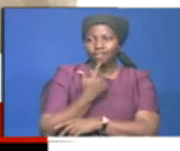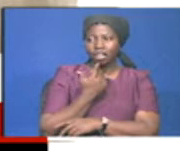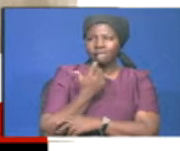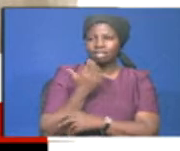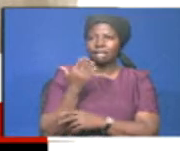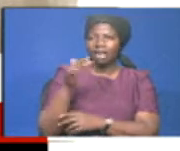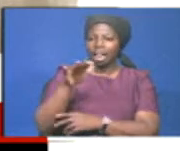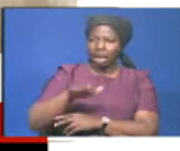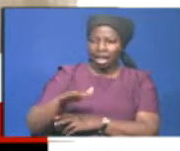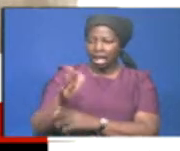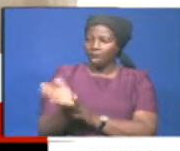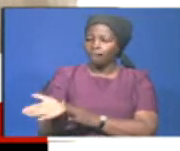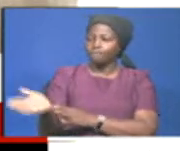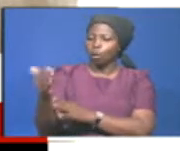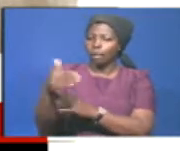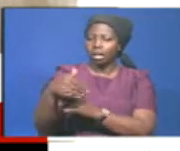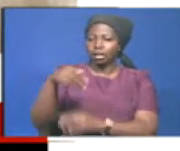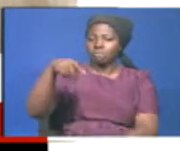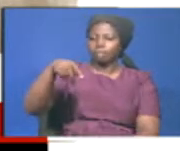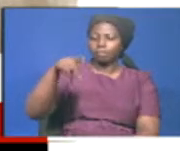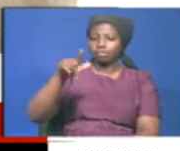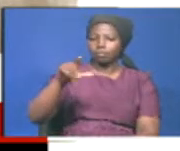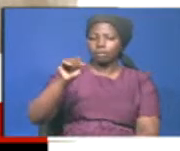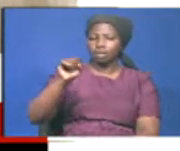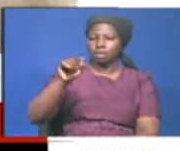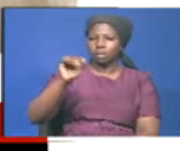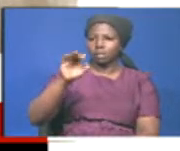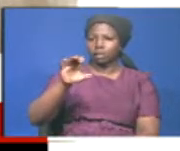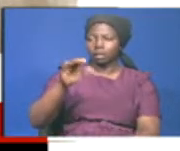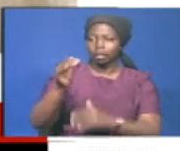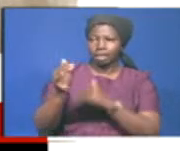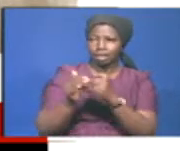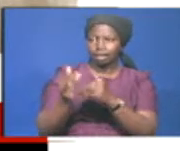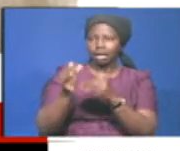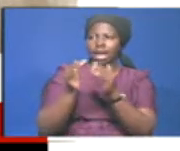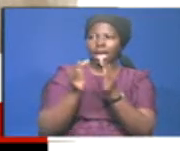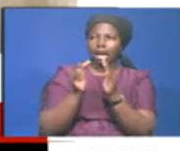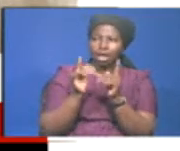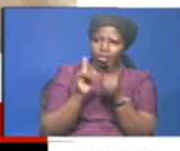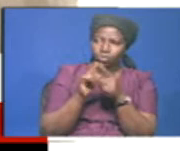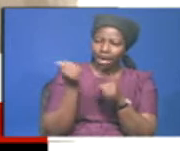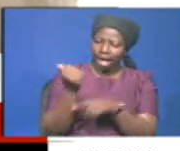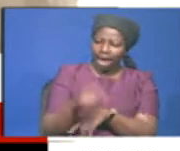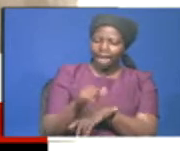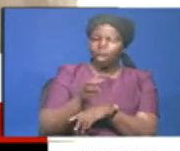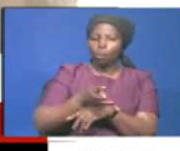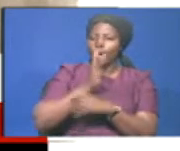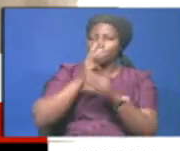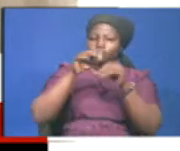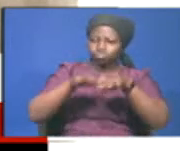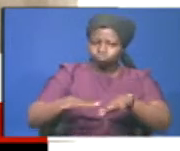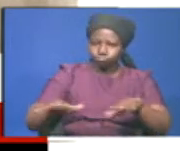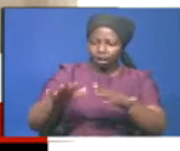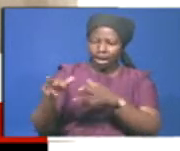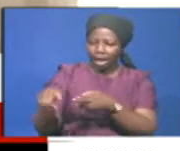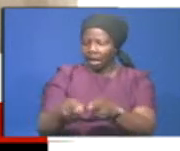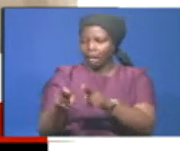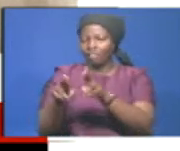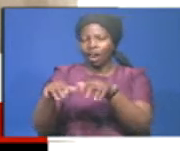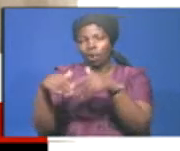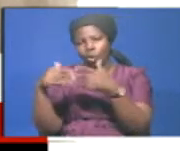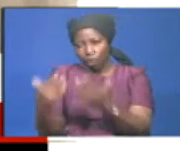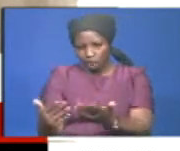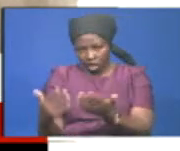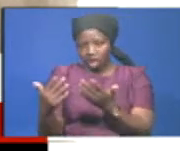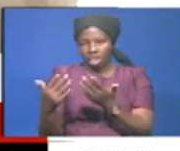kukusanya plastiki karibu na kila bahari, mto ama zile